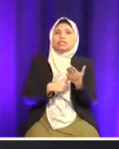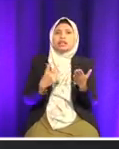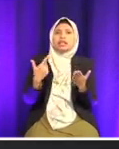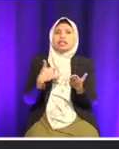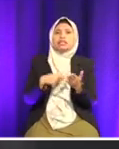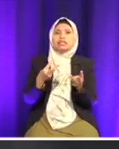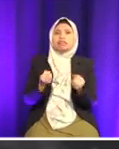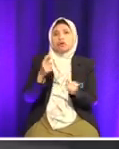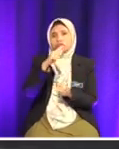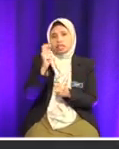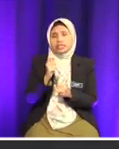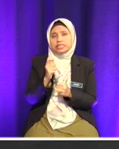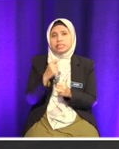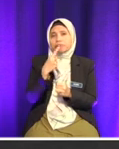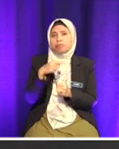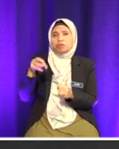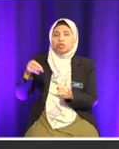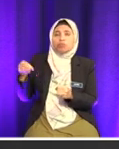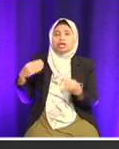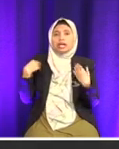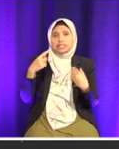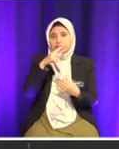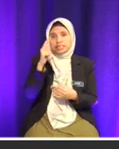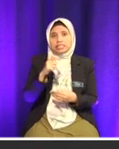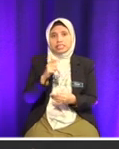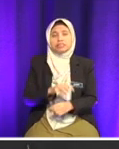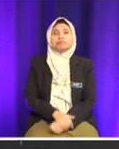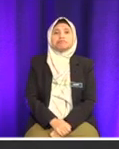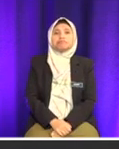pastikan jawaban yang lebih betul ada mungkin